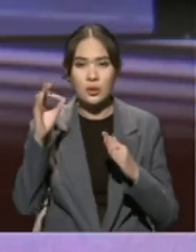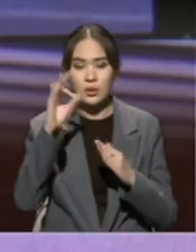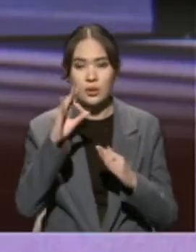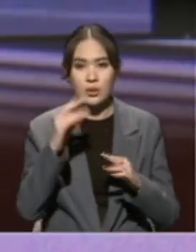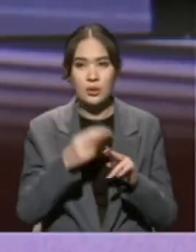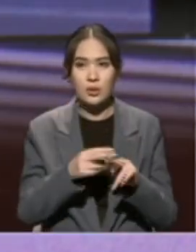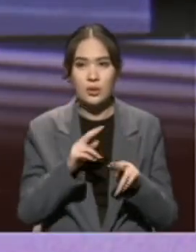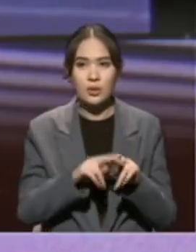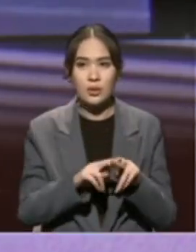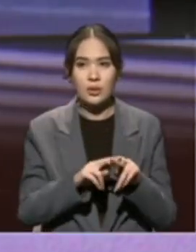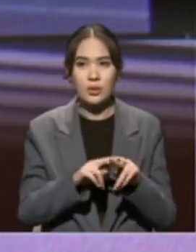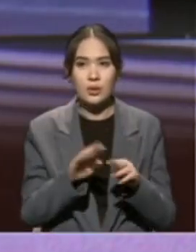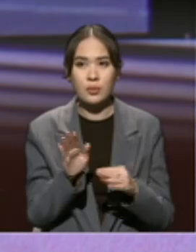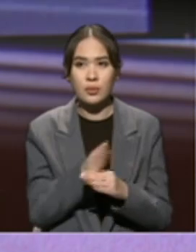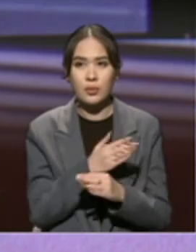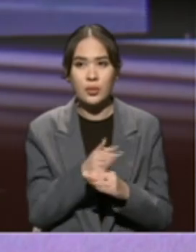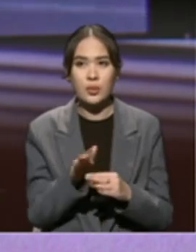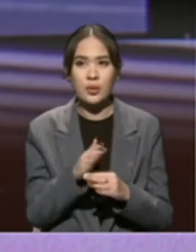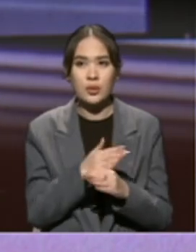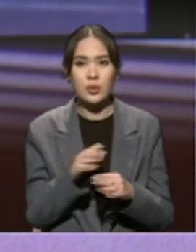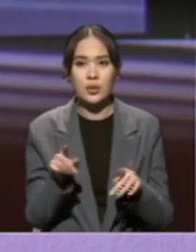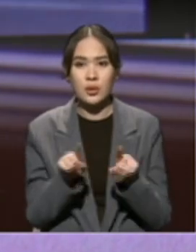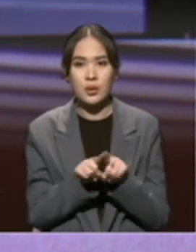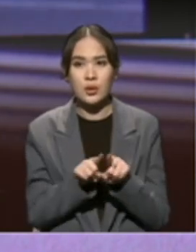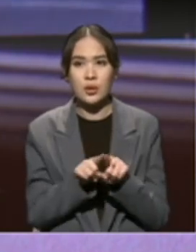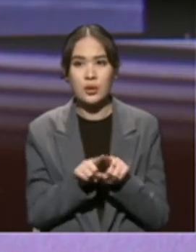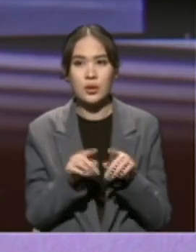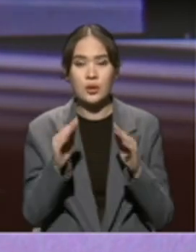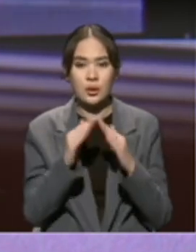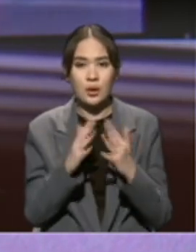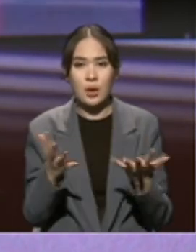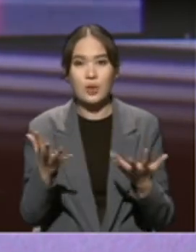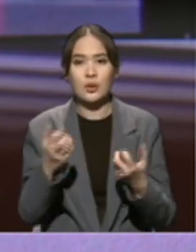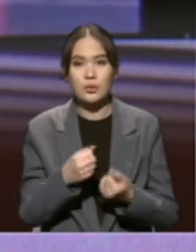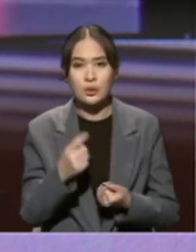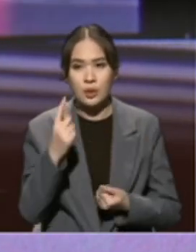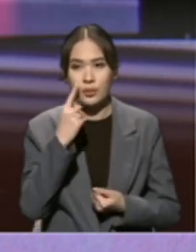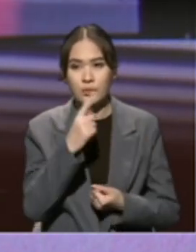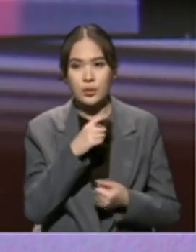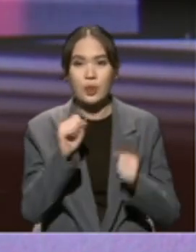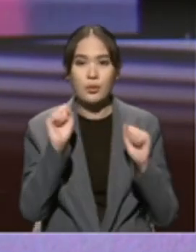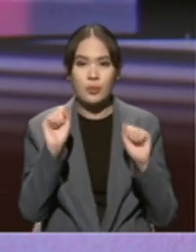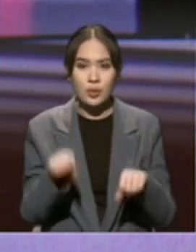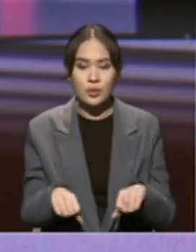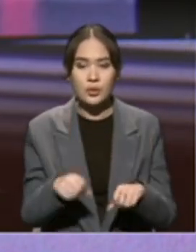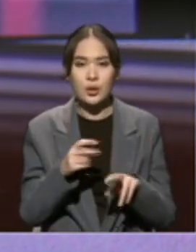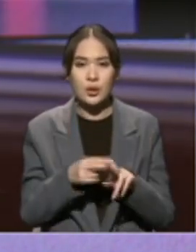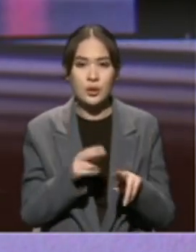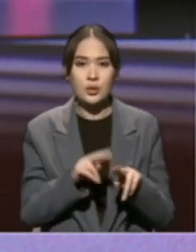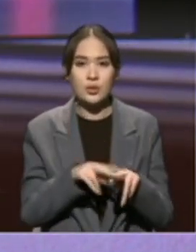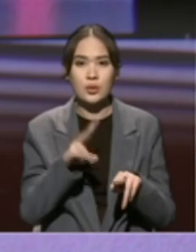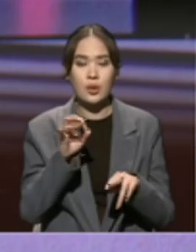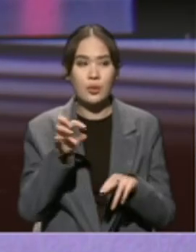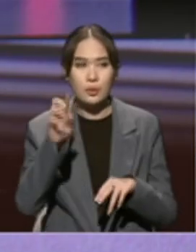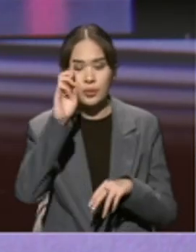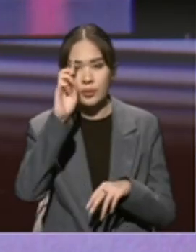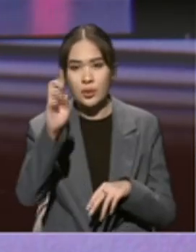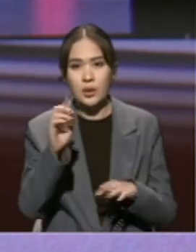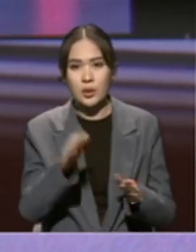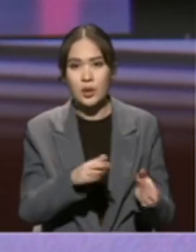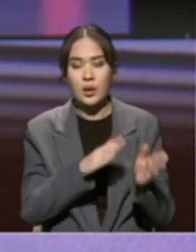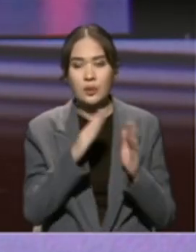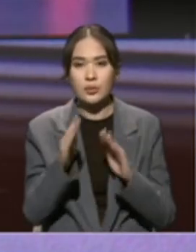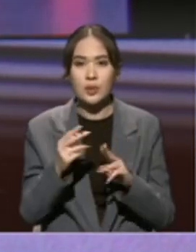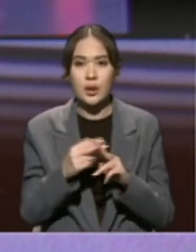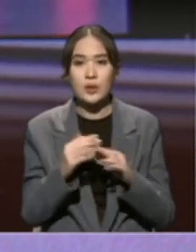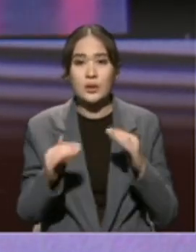кезде үйден бөлек үй алуға да табыс көзін растауға мүмкіндік бар, иә? Одан кейін мемлекеттік тараптан,